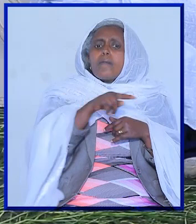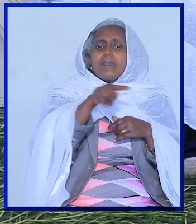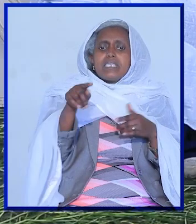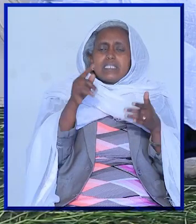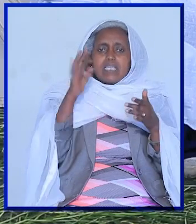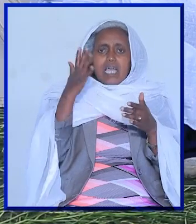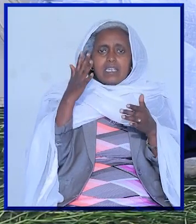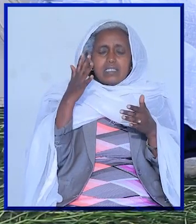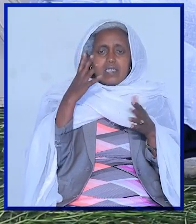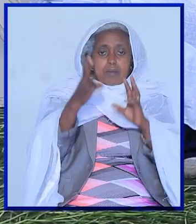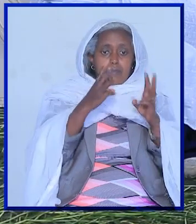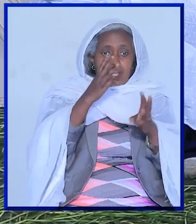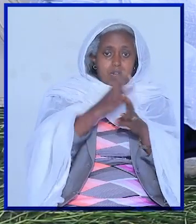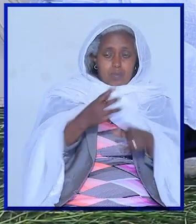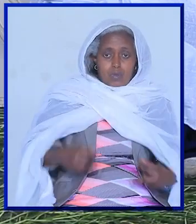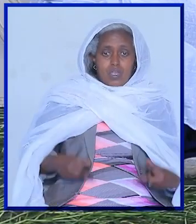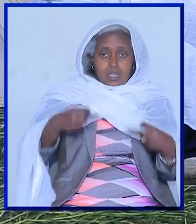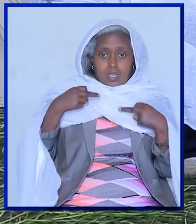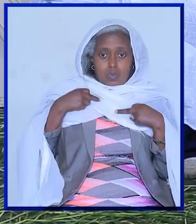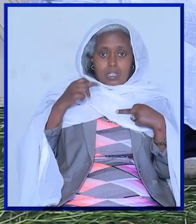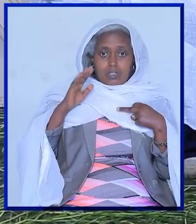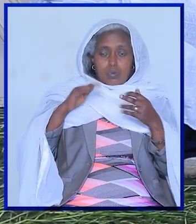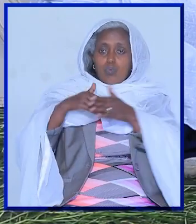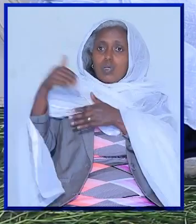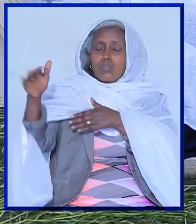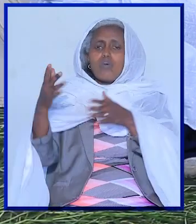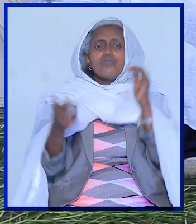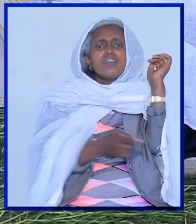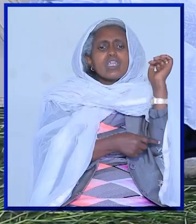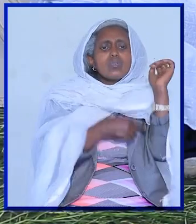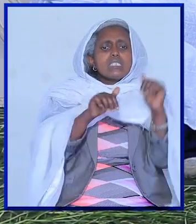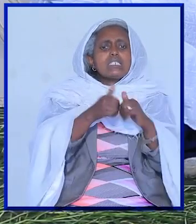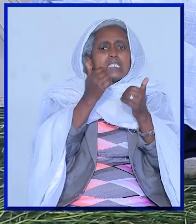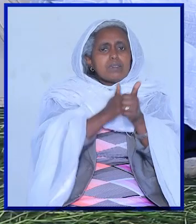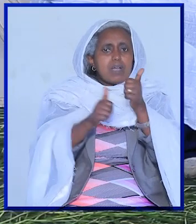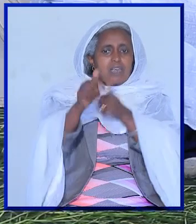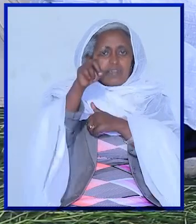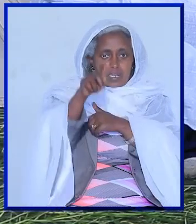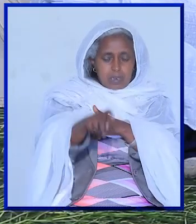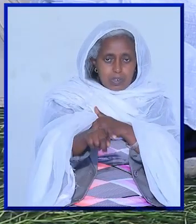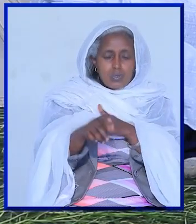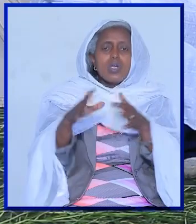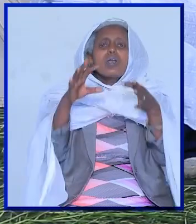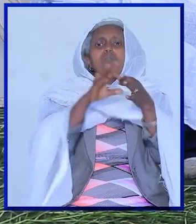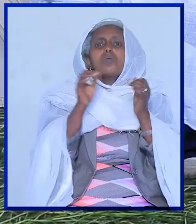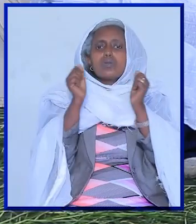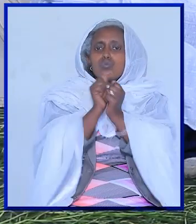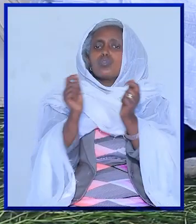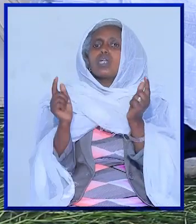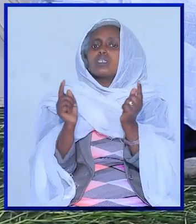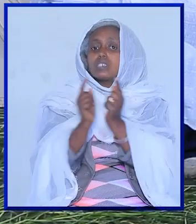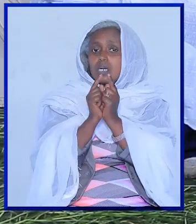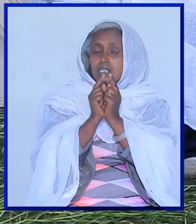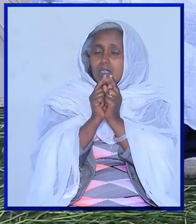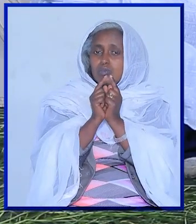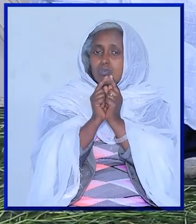አይነት በዓለማዊ ህይወታቸው ወጥተው ፈተናዎችን እንዴት ማለፍ እንዳለባቸው ከማህበረሰቡ ጋር ሲገናኙ